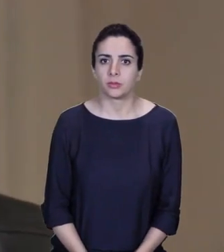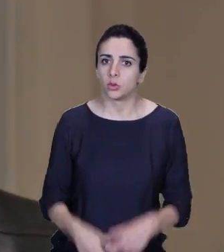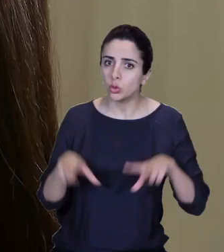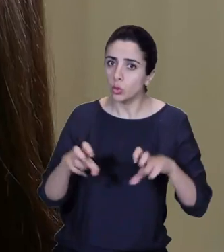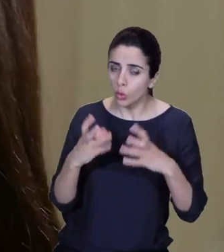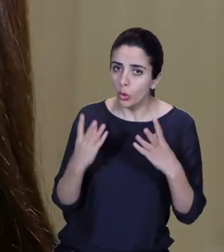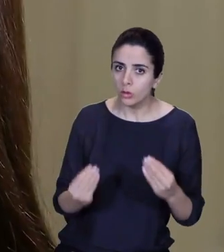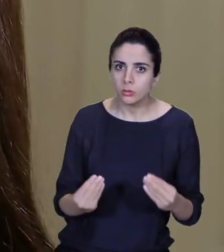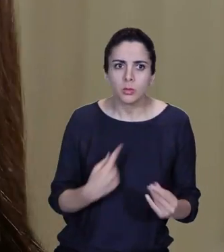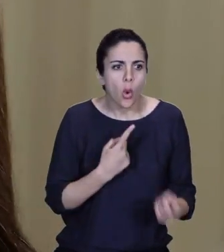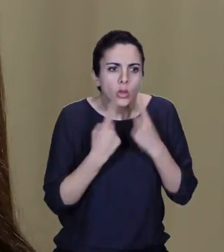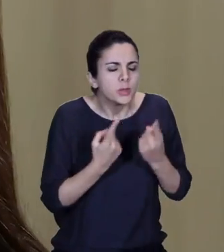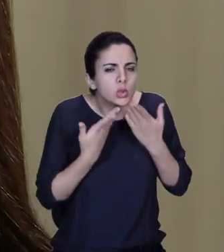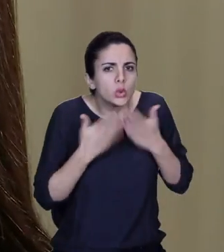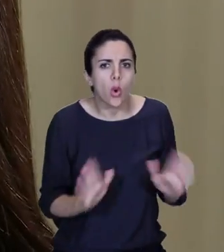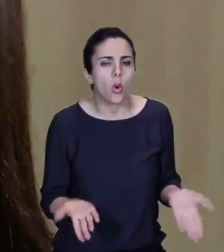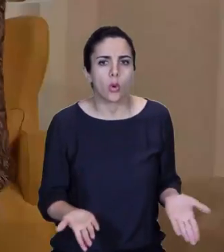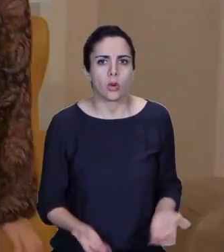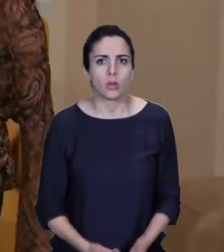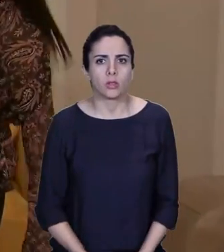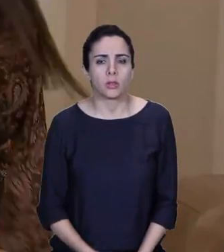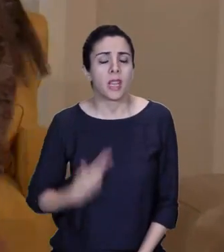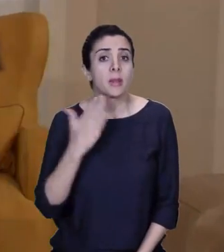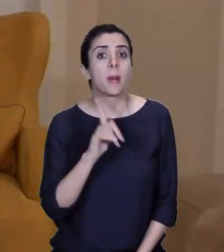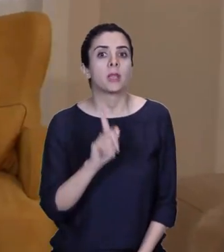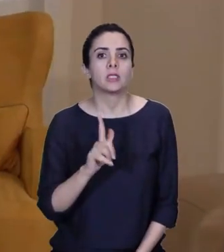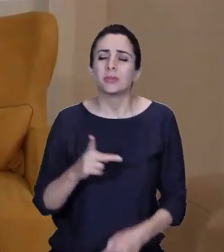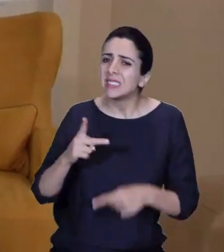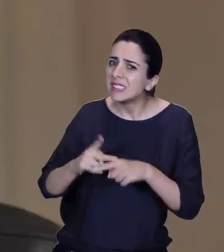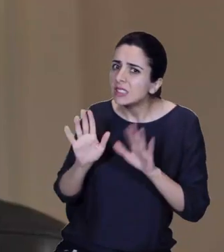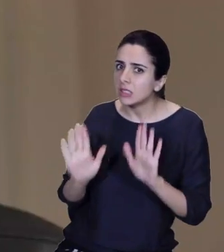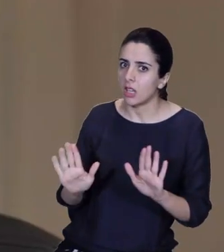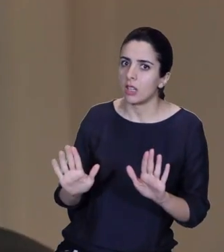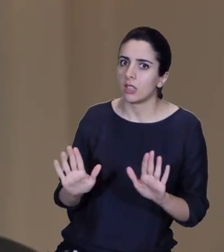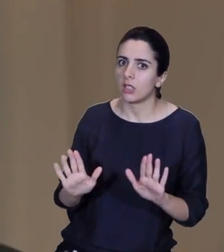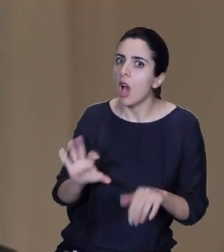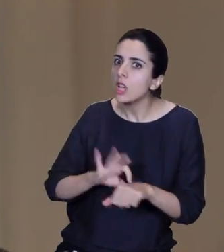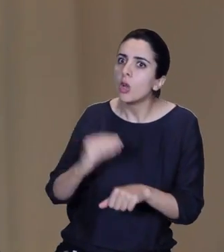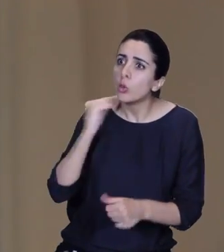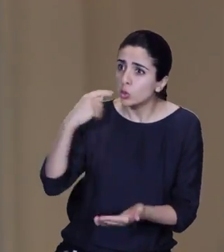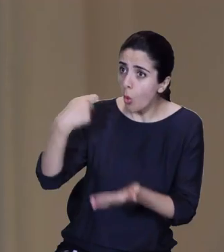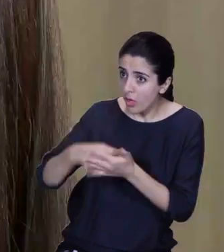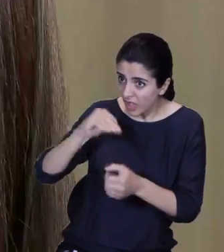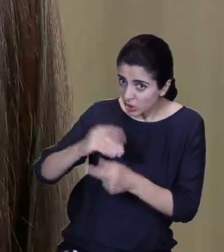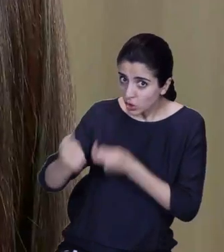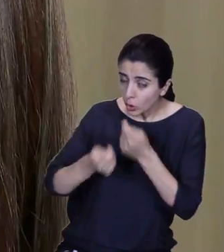Oturalım mı biraz? Seninle konuşacak hiçbir şeyim yok benim. Gitmem lazım. Zehra, hastane borcunu ödemek için